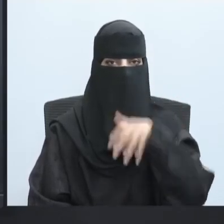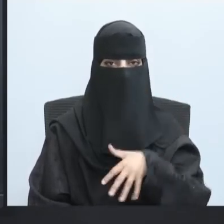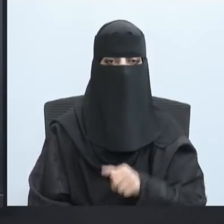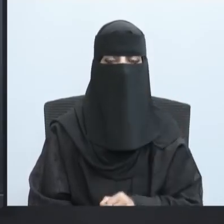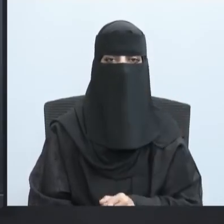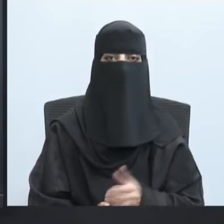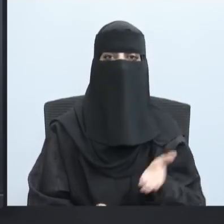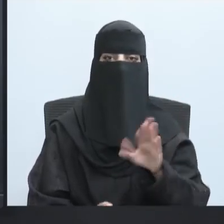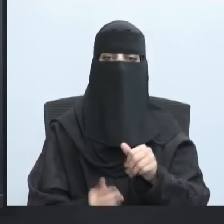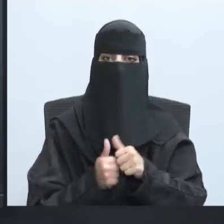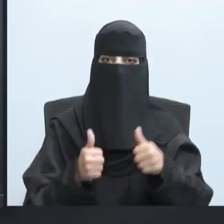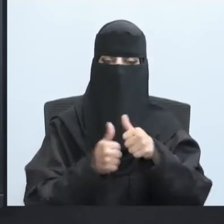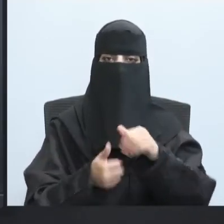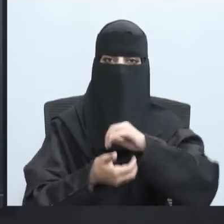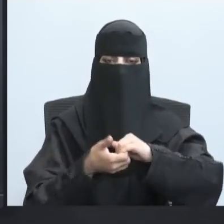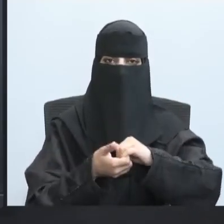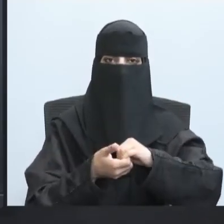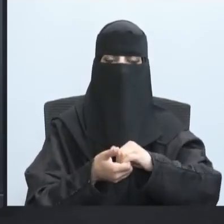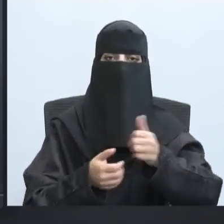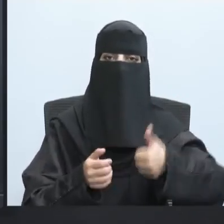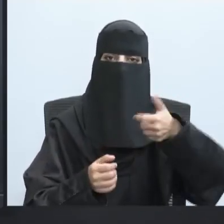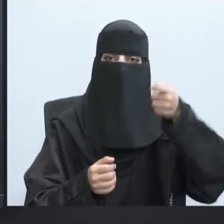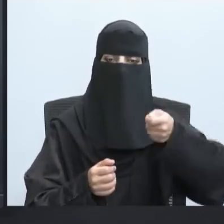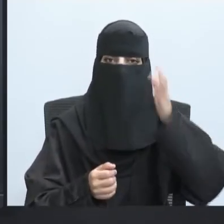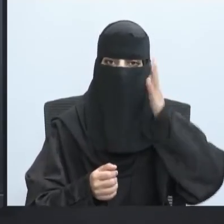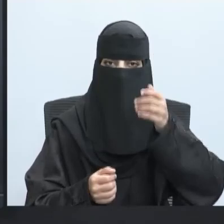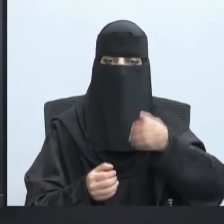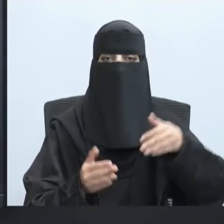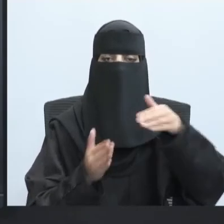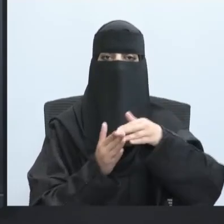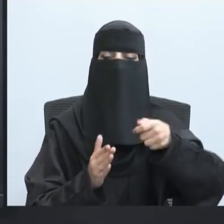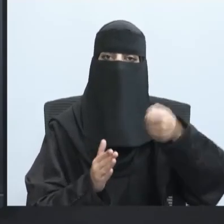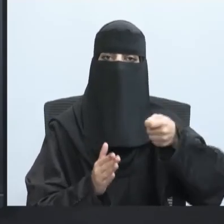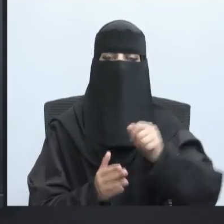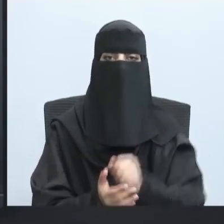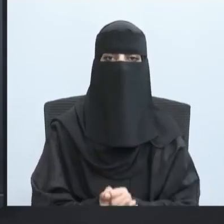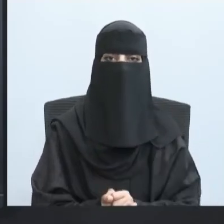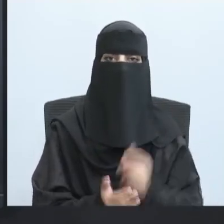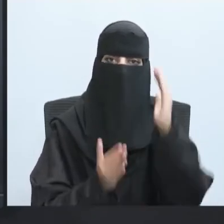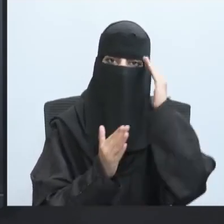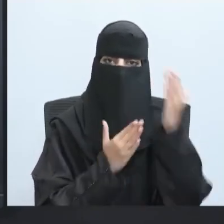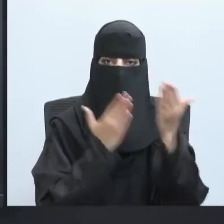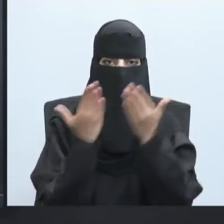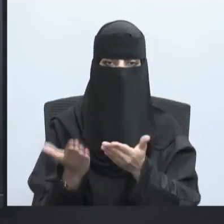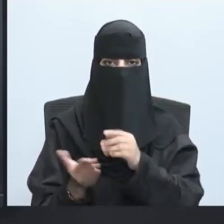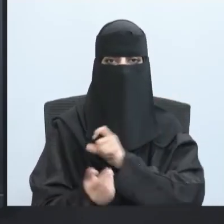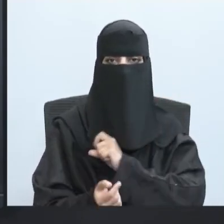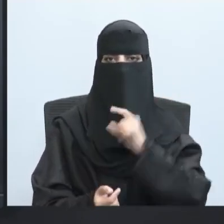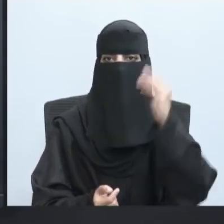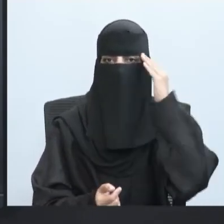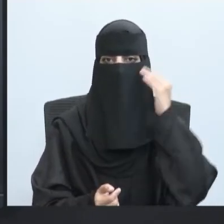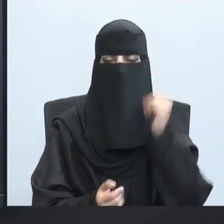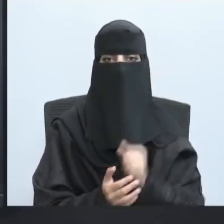عليه وعلى اله وصحبه افضل الصلاه واتم التسليم حياكم الله طلابنا